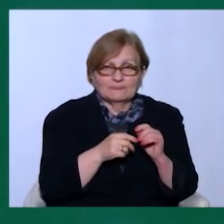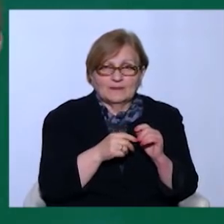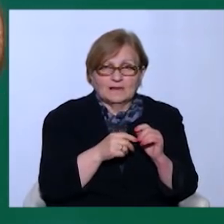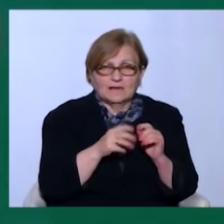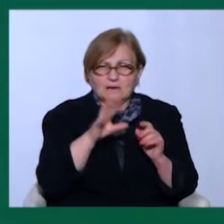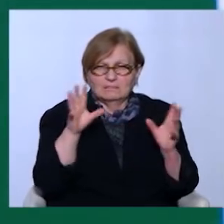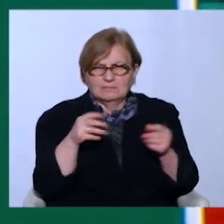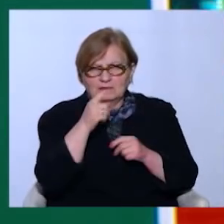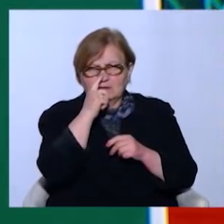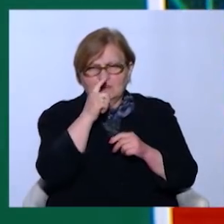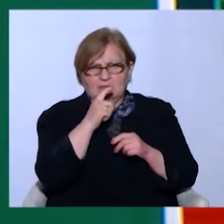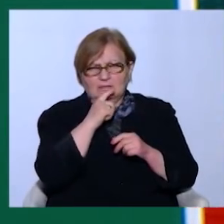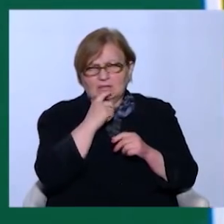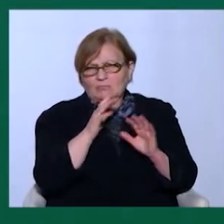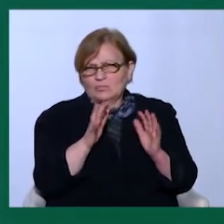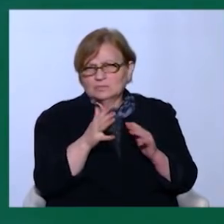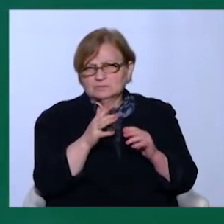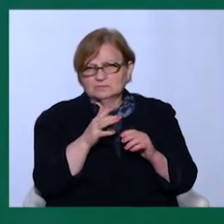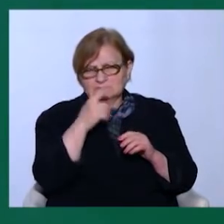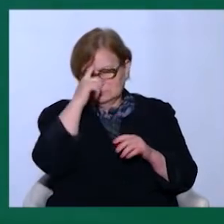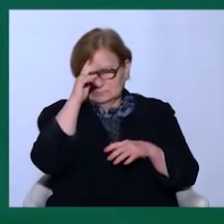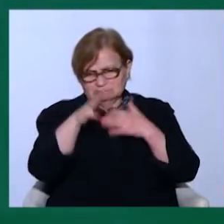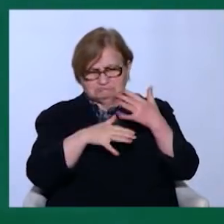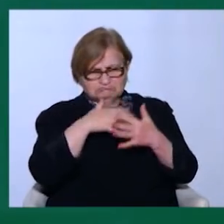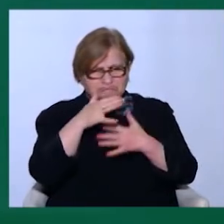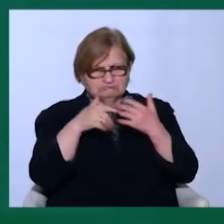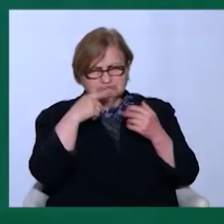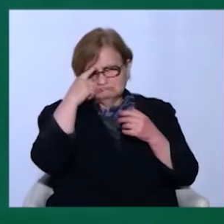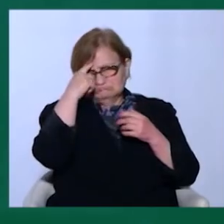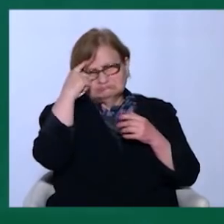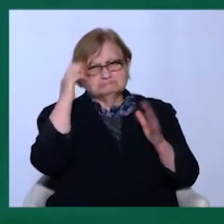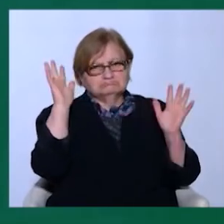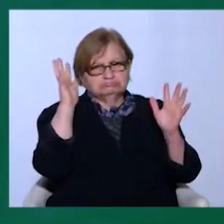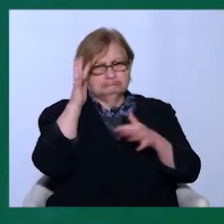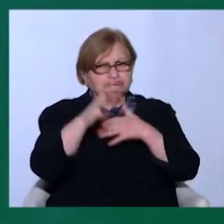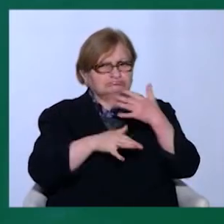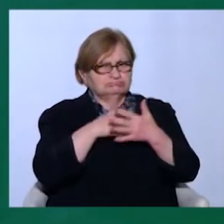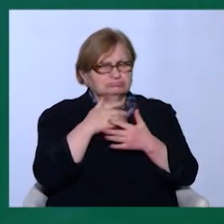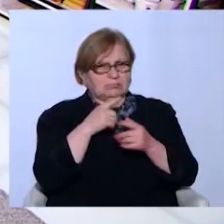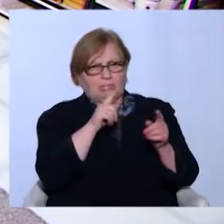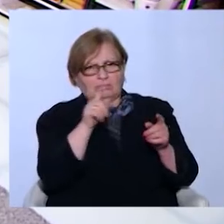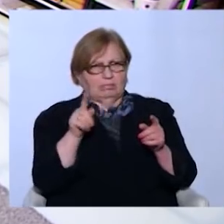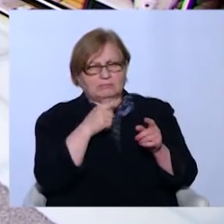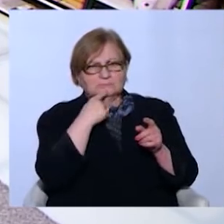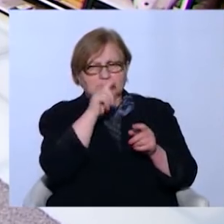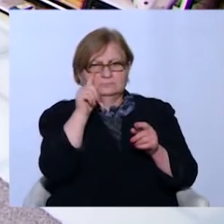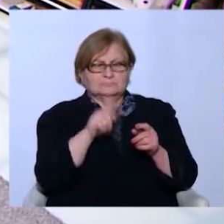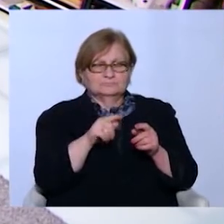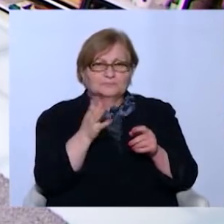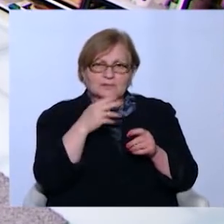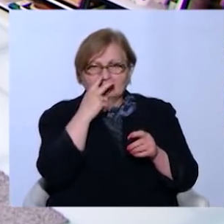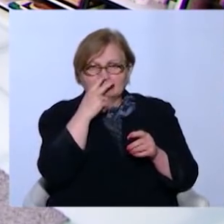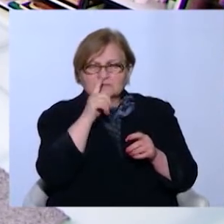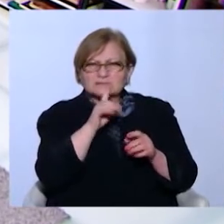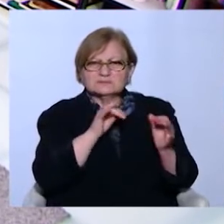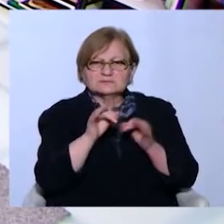საერთოდ ვერ გავიგე რა ხდებოდა და ძალიან ბევრი სხვადასხვა ვერსია დამიტრიალდა თავში. მოდი ვნახოთ